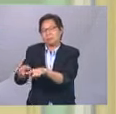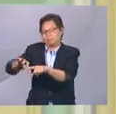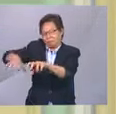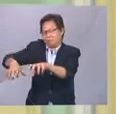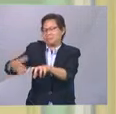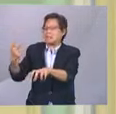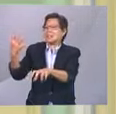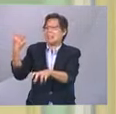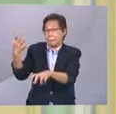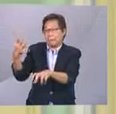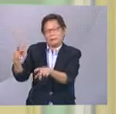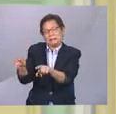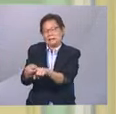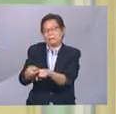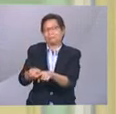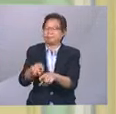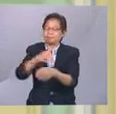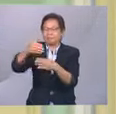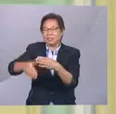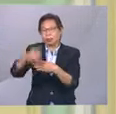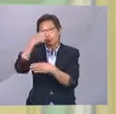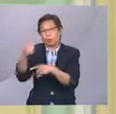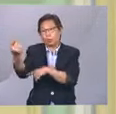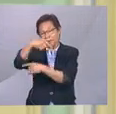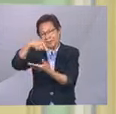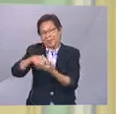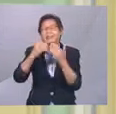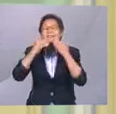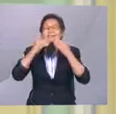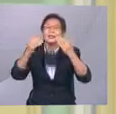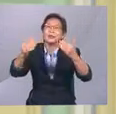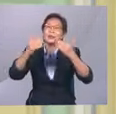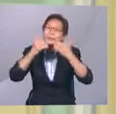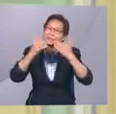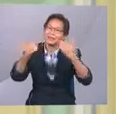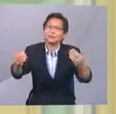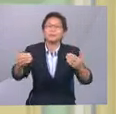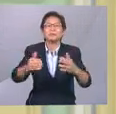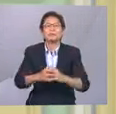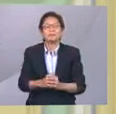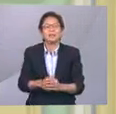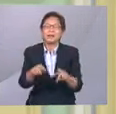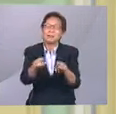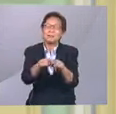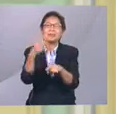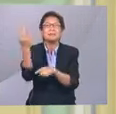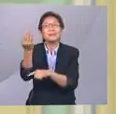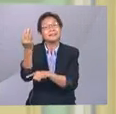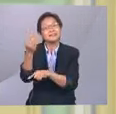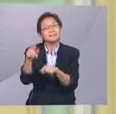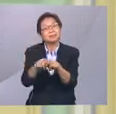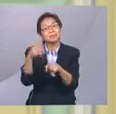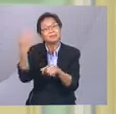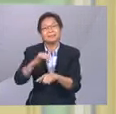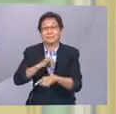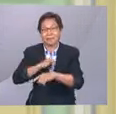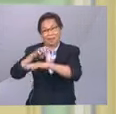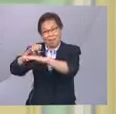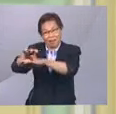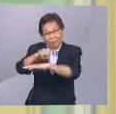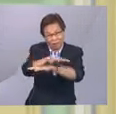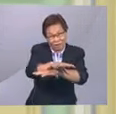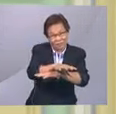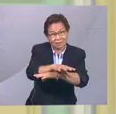untuk hari ini Terima kasih sekali lagi seperti biasa pesanan saya